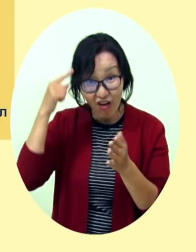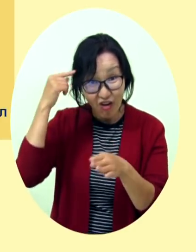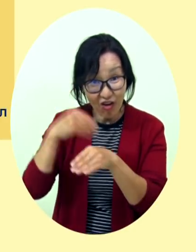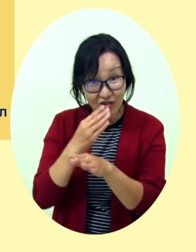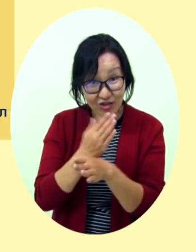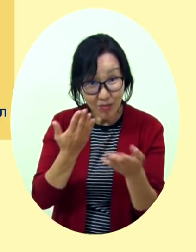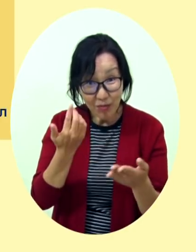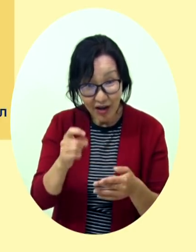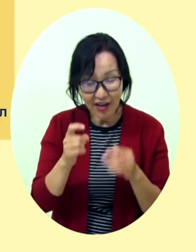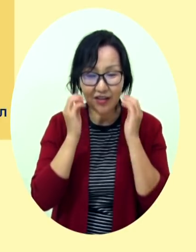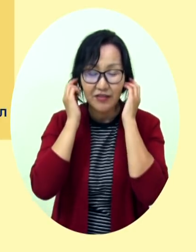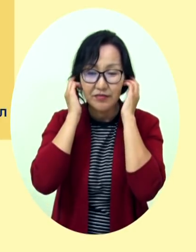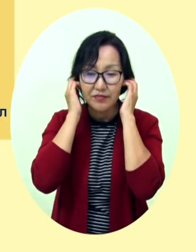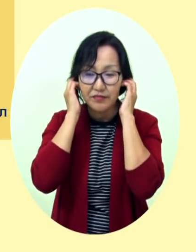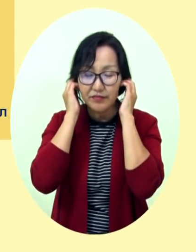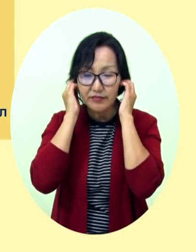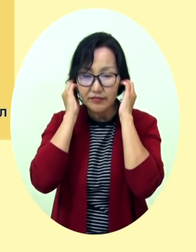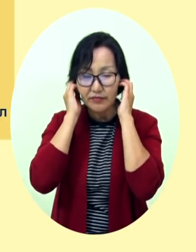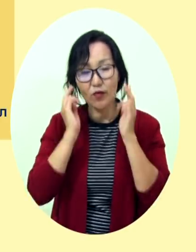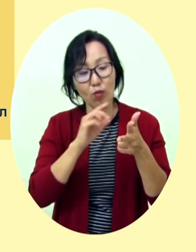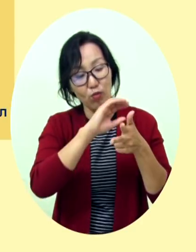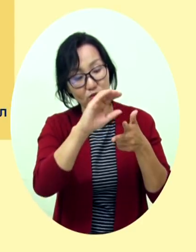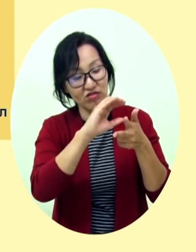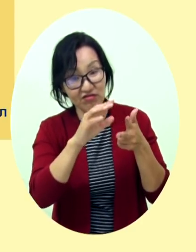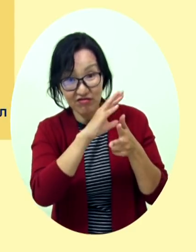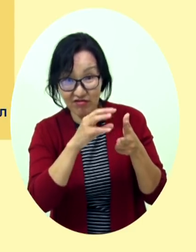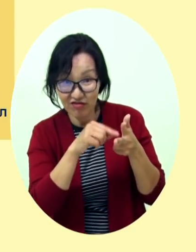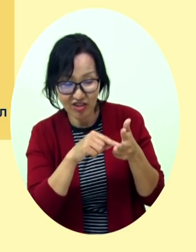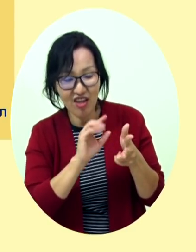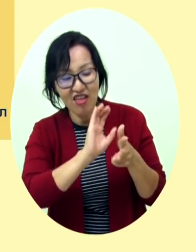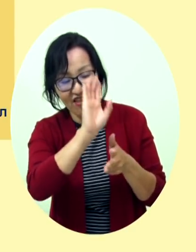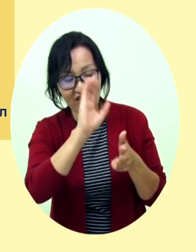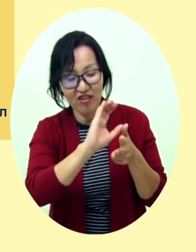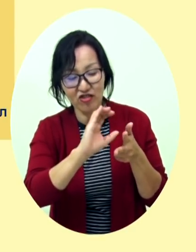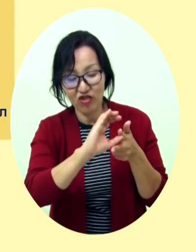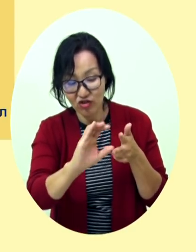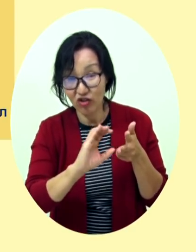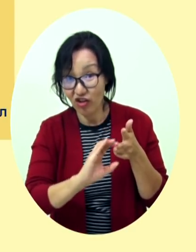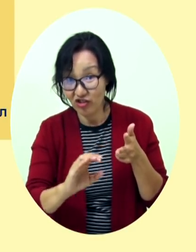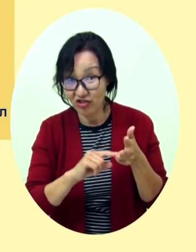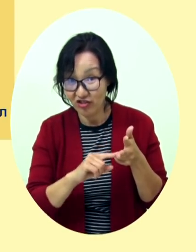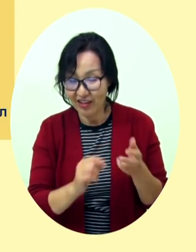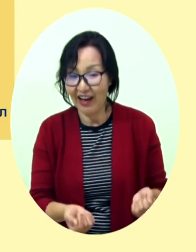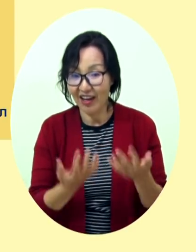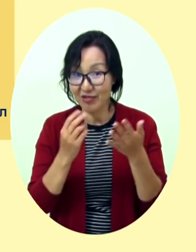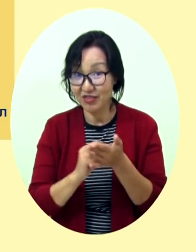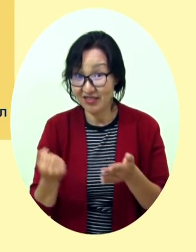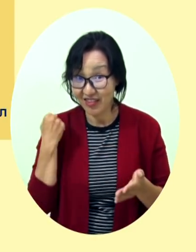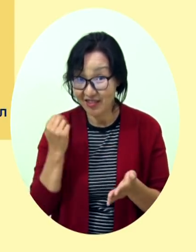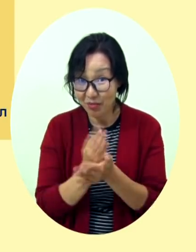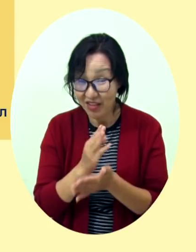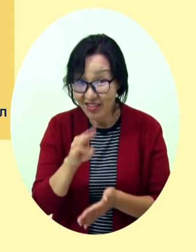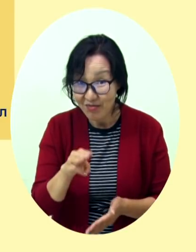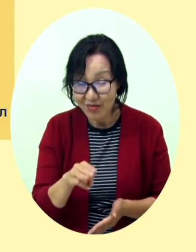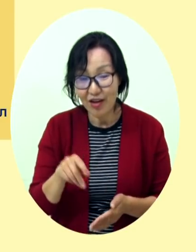байх. Мөн бүтцийн хөвд зохиосон их маань эхлэл гол төгсгөл гэсэн хэсгээ гаргаж